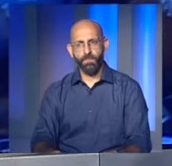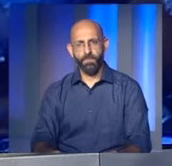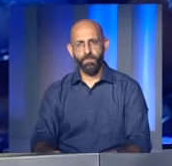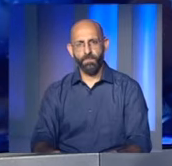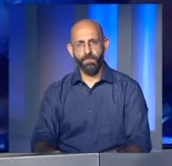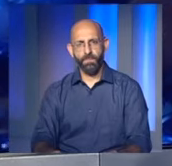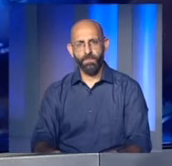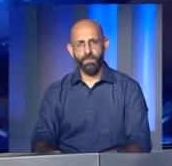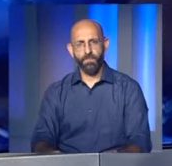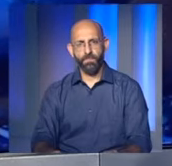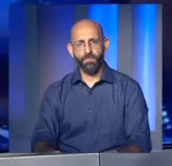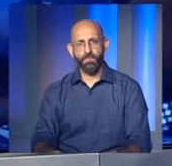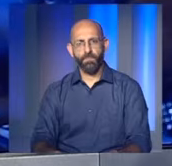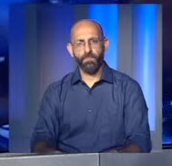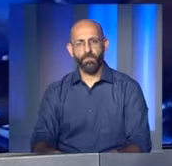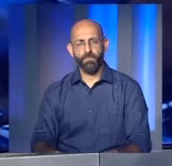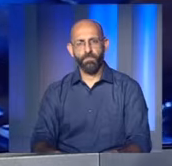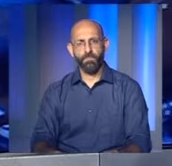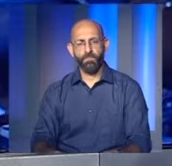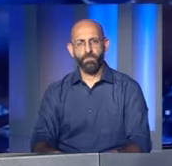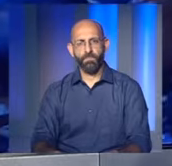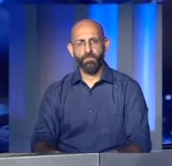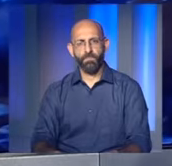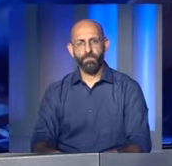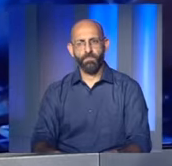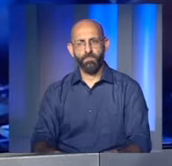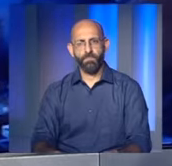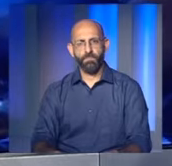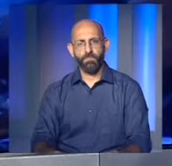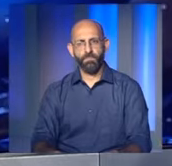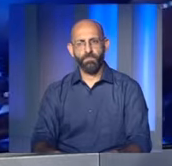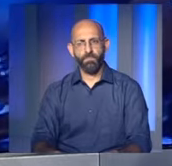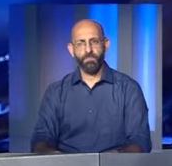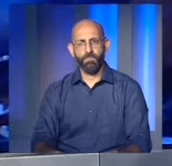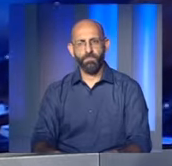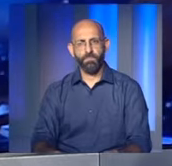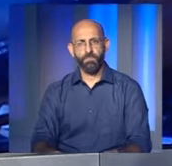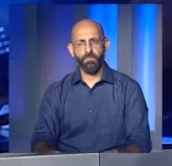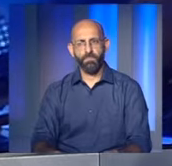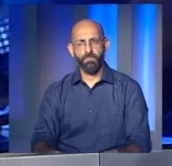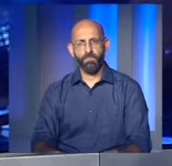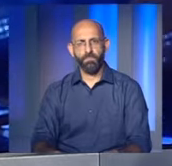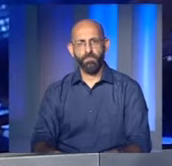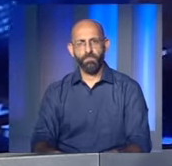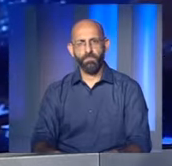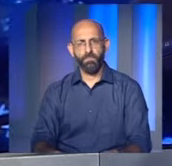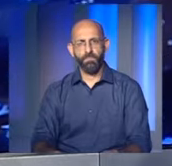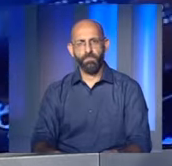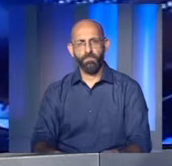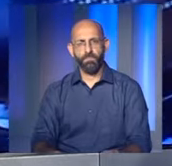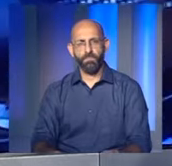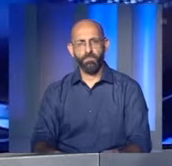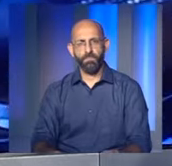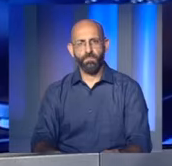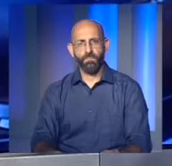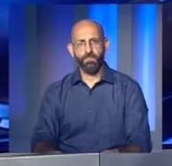في لبنان معزولة عن أبنائها وعن بقية المناطق. وشدد الراعي على ضرورة انتخاب رئيس للجمهورية في المجلس